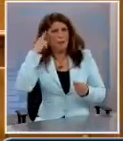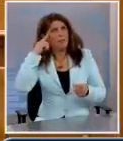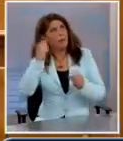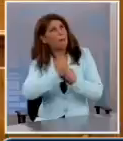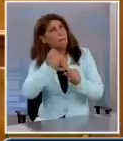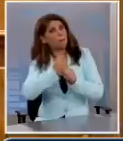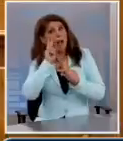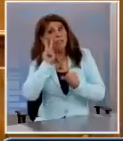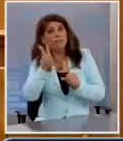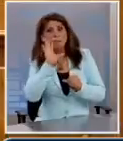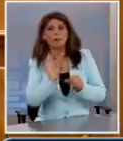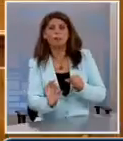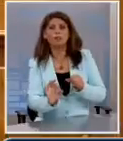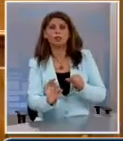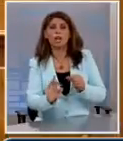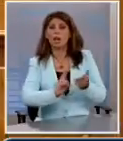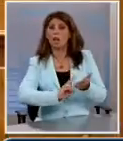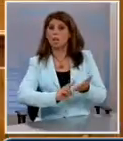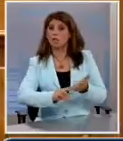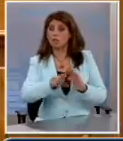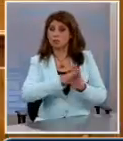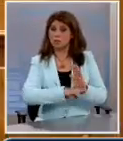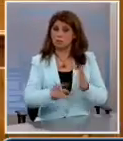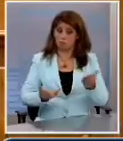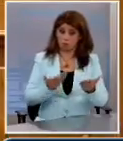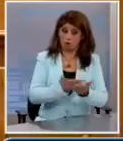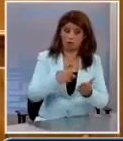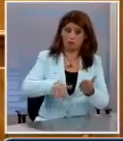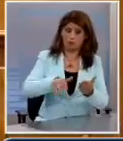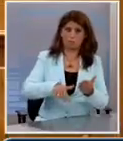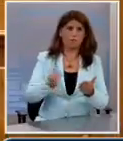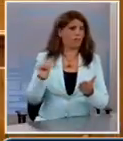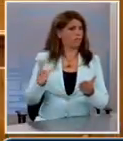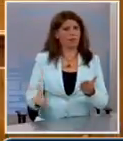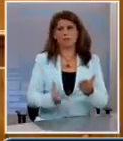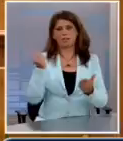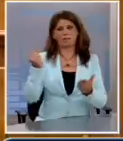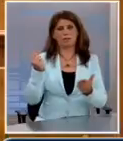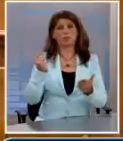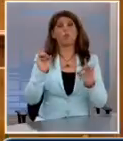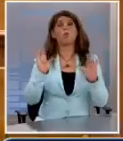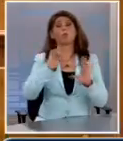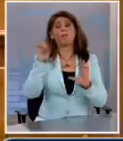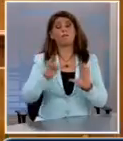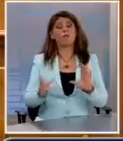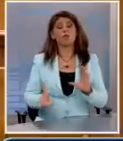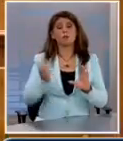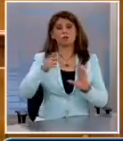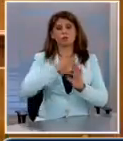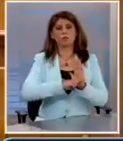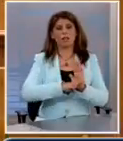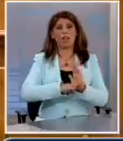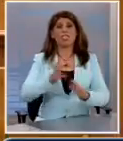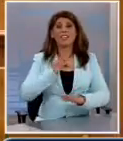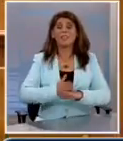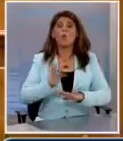χαρακτηρίζει, το ασφαλιστικό το οποίο προτείνετε δεν εξασφαλίζει καν τη βιωσιμότητα του συστήματος. Δεν εγγυάστε